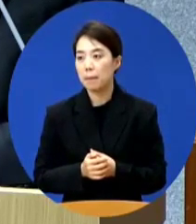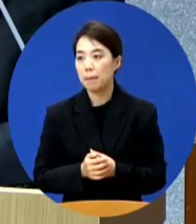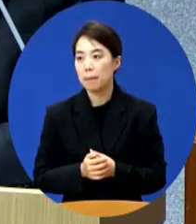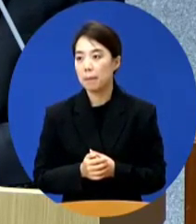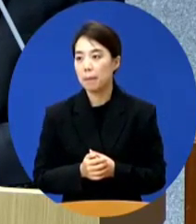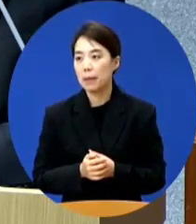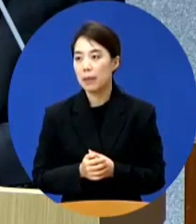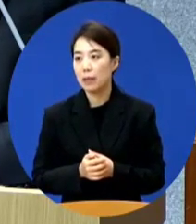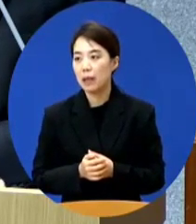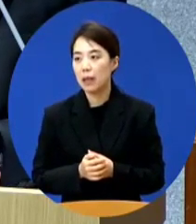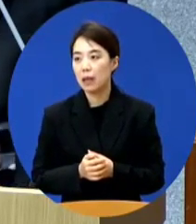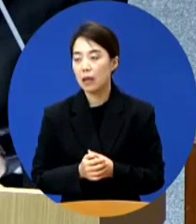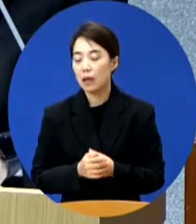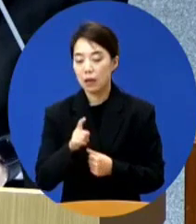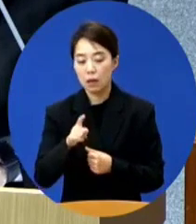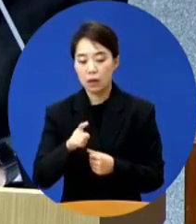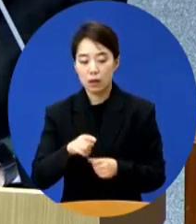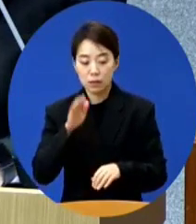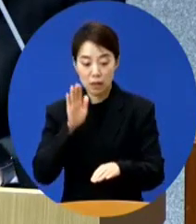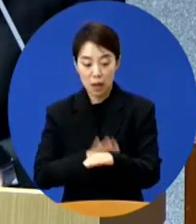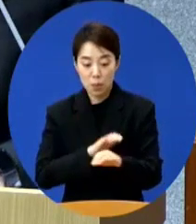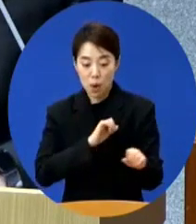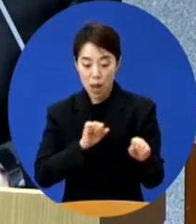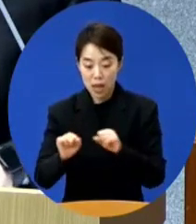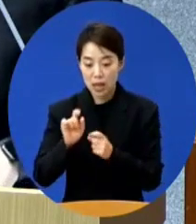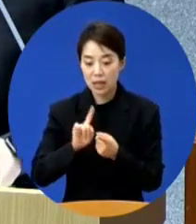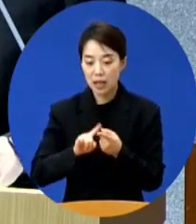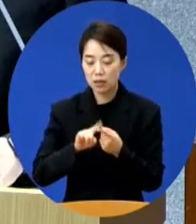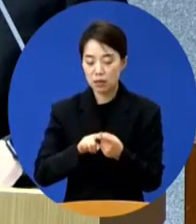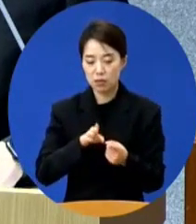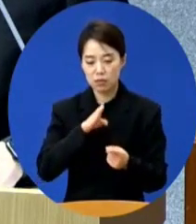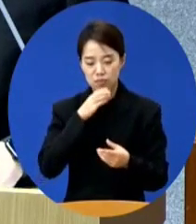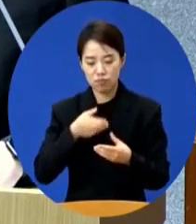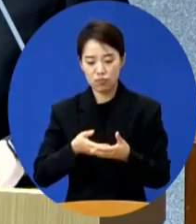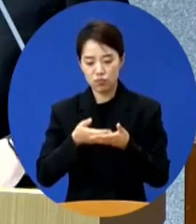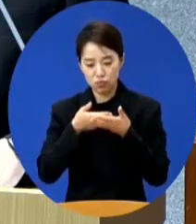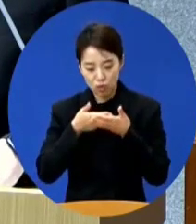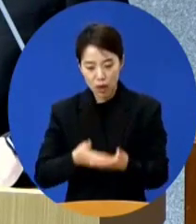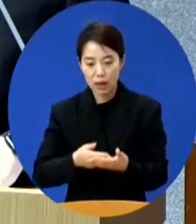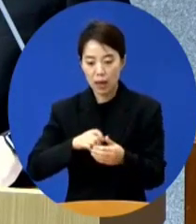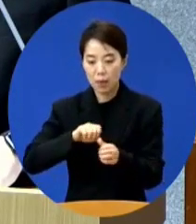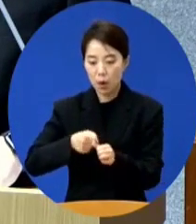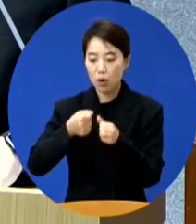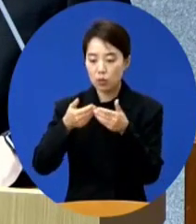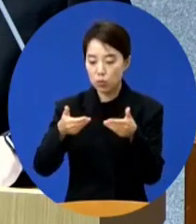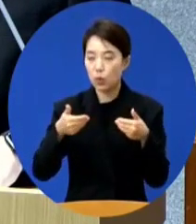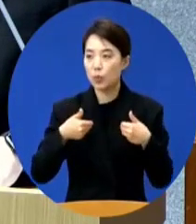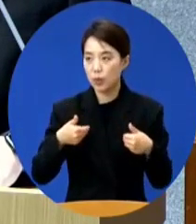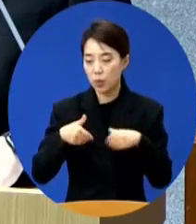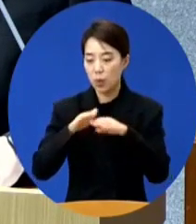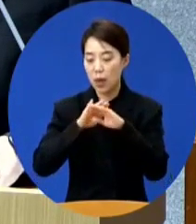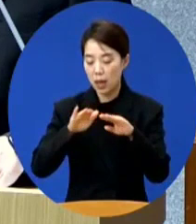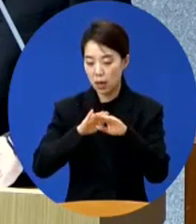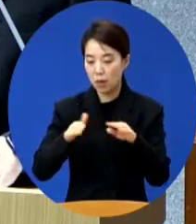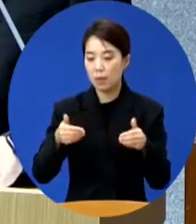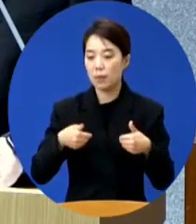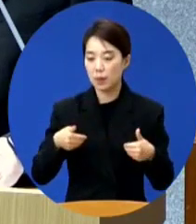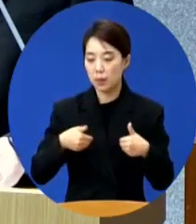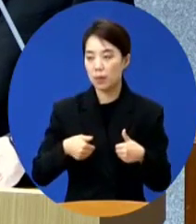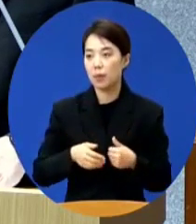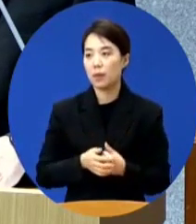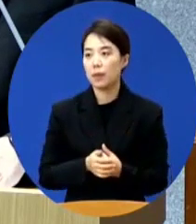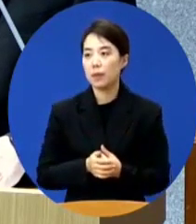여러 가지 부당한 행위에 대해서는 굉장히 좀 엄중하게 그 침해자에 대해서는 처리를 하는 것이